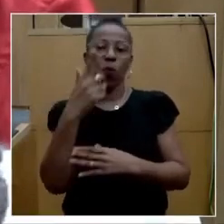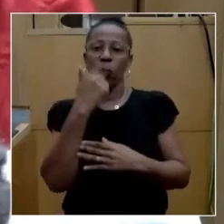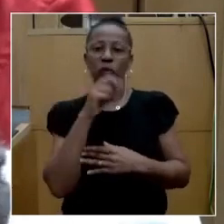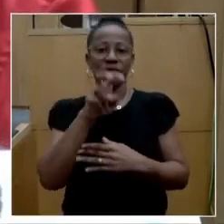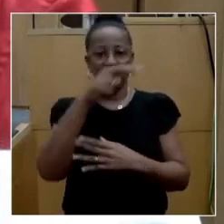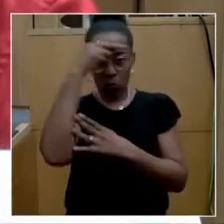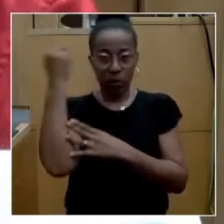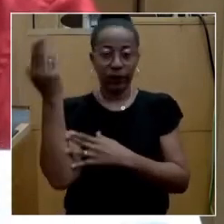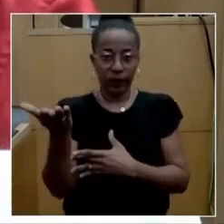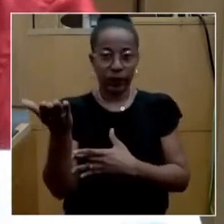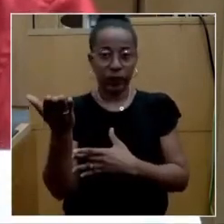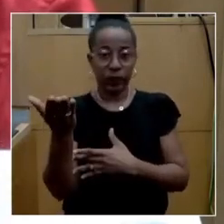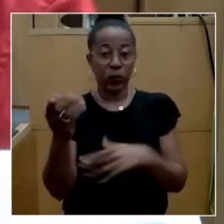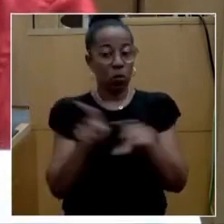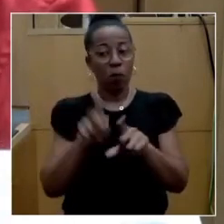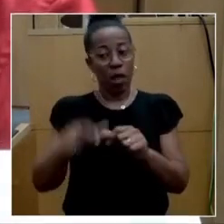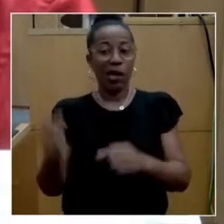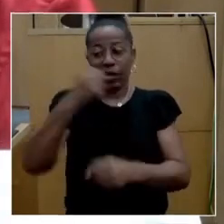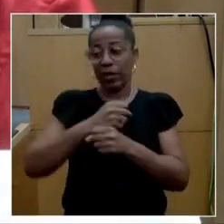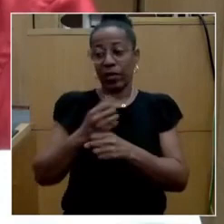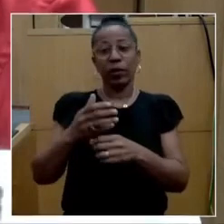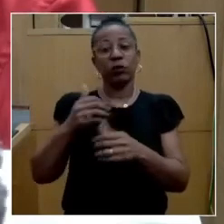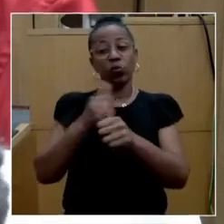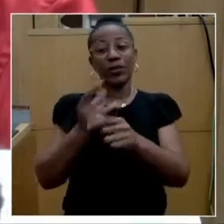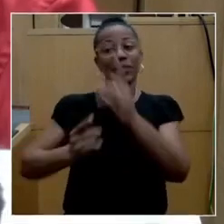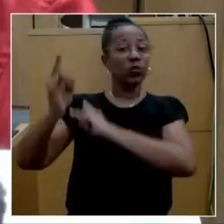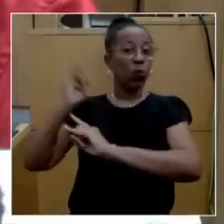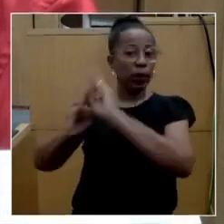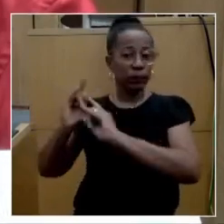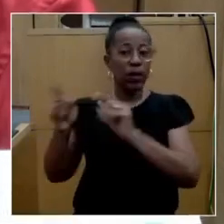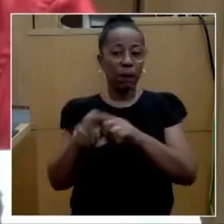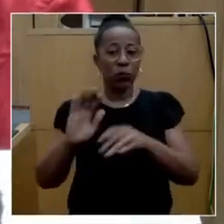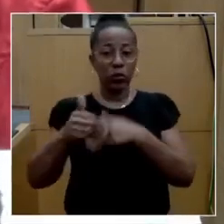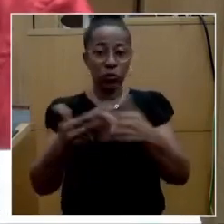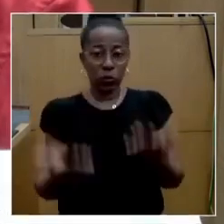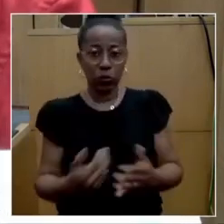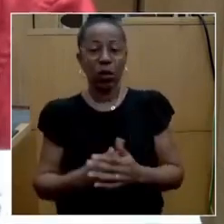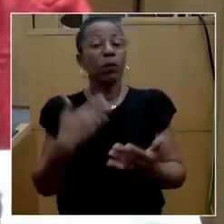rouge-vert-noir tel qu'il est sorti de notre histoire et il continue dans la lutte. Merci. Je voulais être clair sur ça. Voilà. Merci, monsieur.